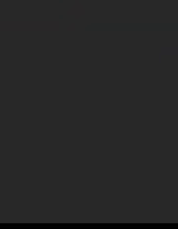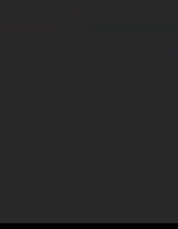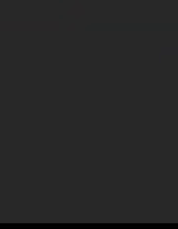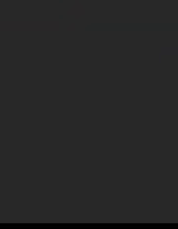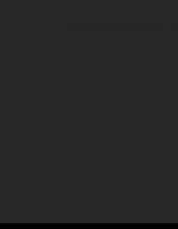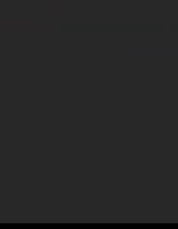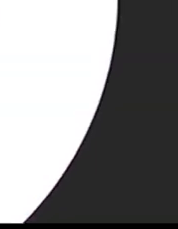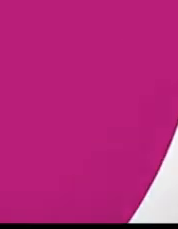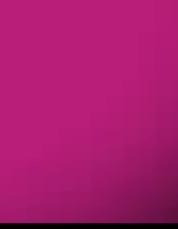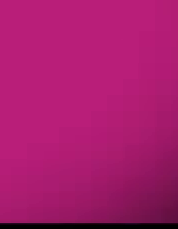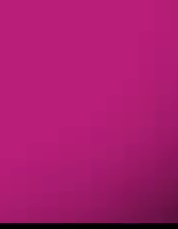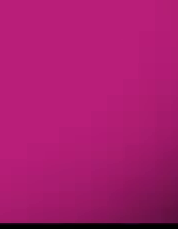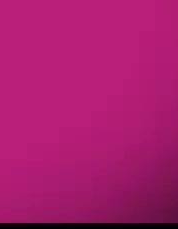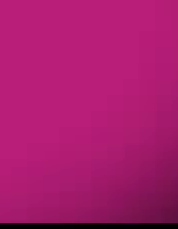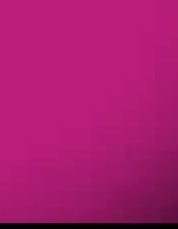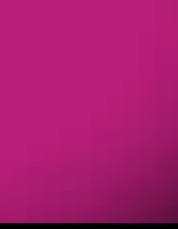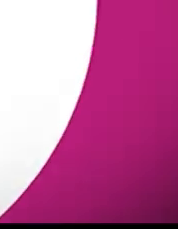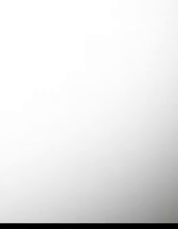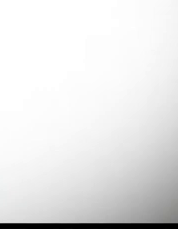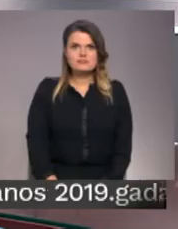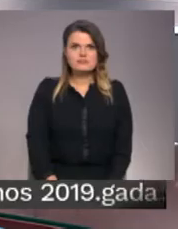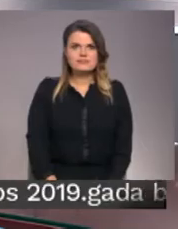Re! Viss ēters ir te!